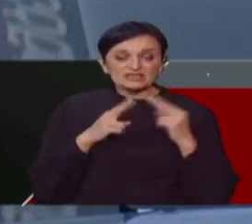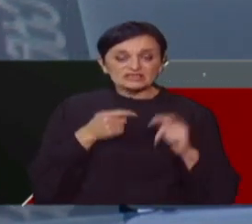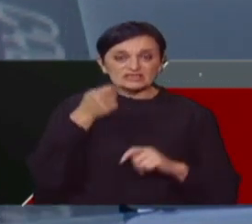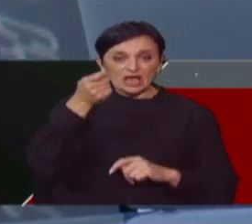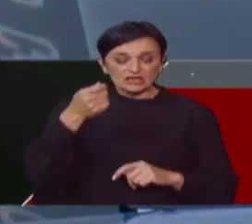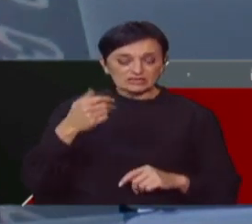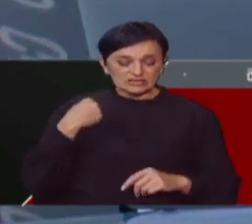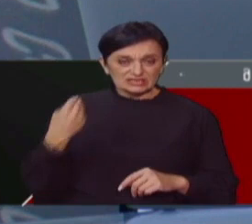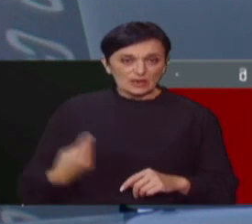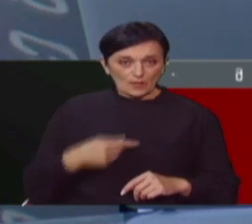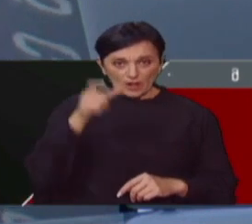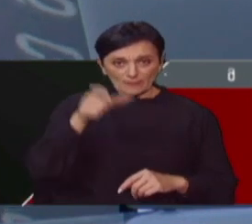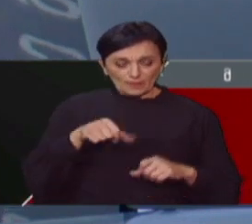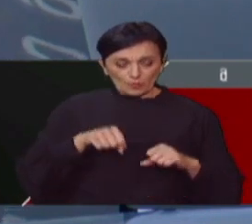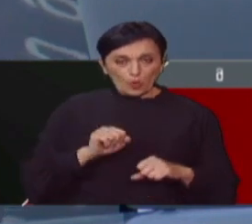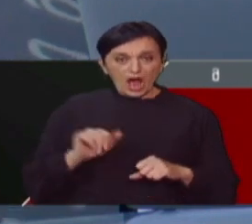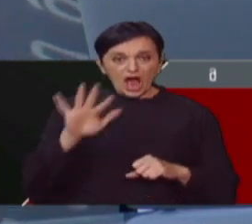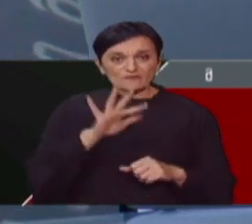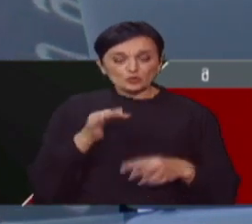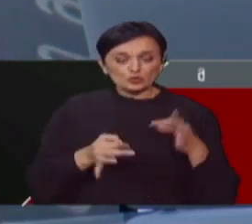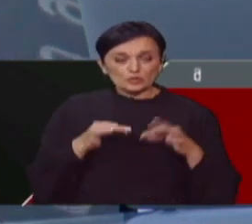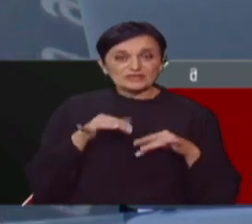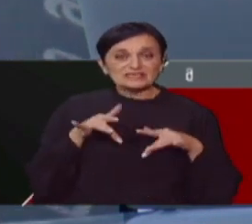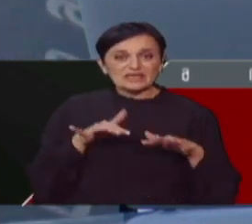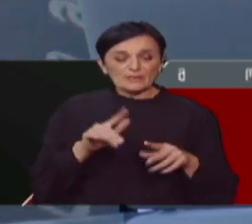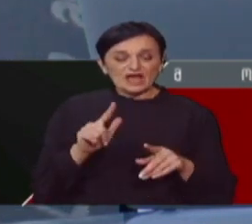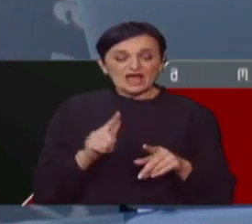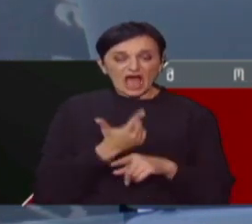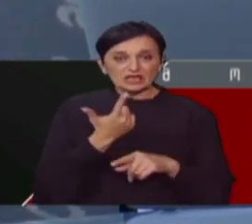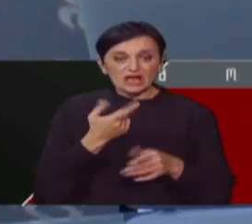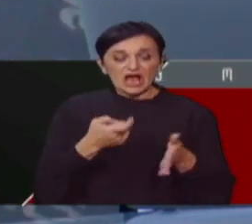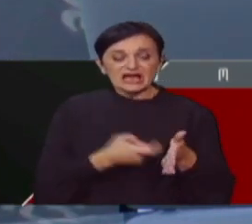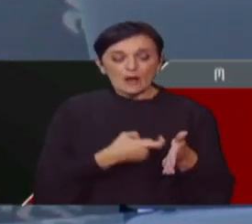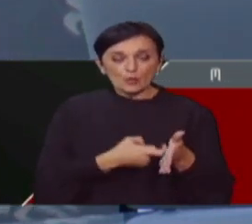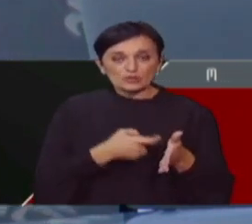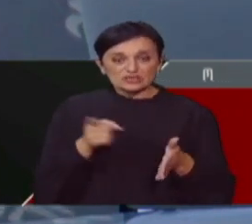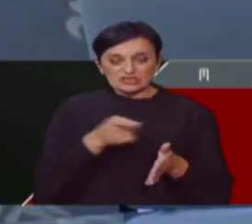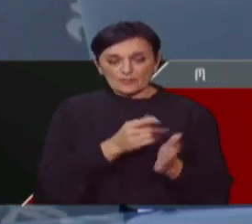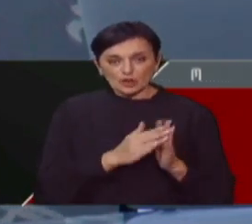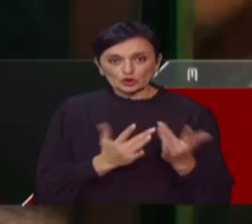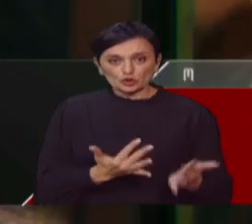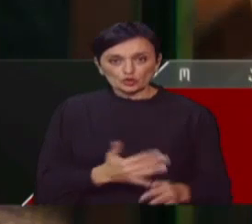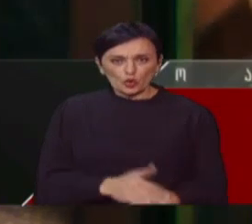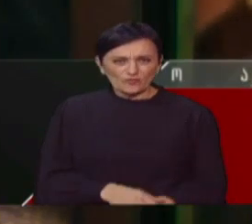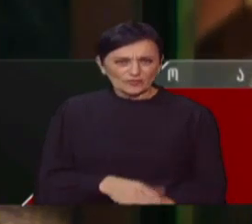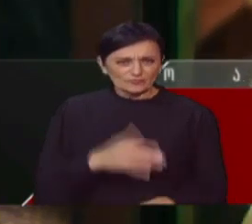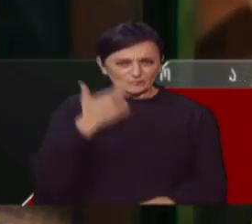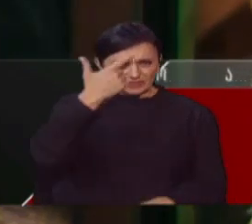სტრასბურგში გაიგზავნა, ადამიანის უფლებათა ევროპულმა სასამართლომ საქმის ხელახალი გამოძიება ითხოვა.